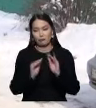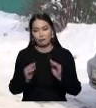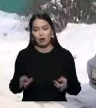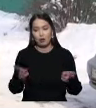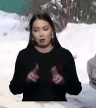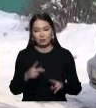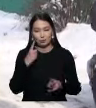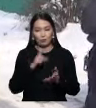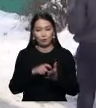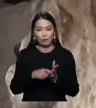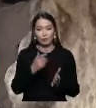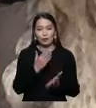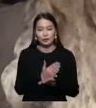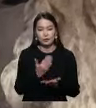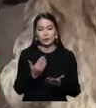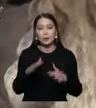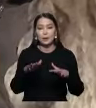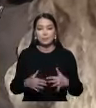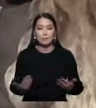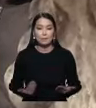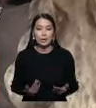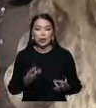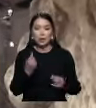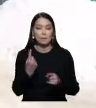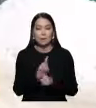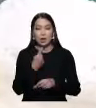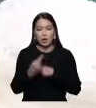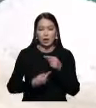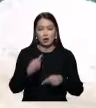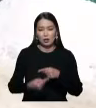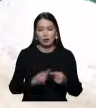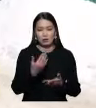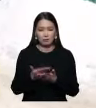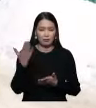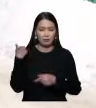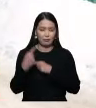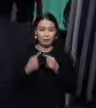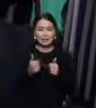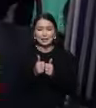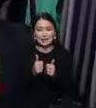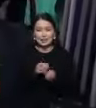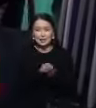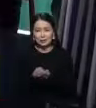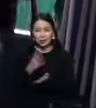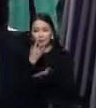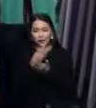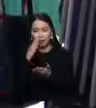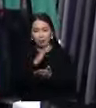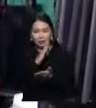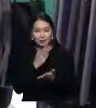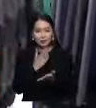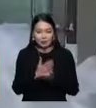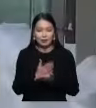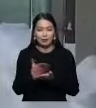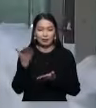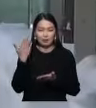Кроме того, некоторые семьи на этом месте живут не первым поколением, поэтому на соседнем кладбище захоронены родные. Люди опасаются, что